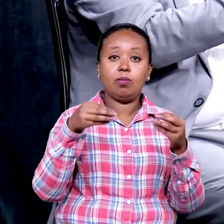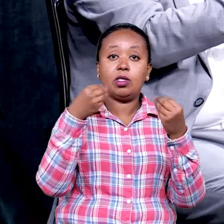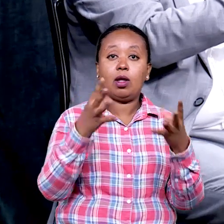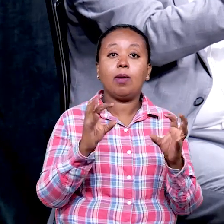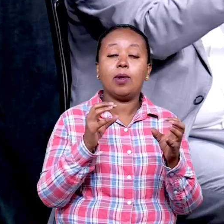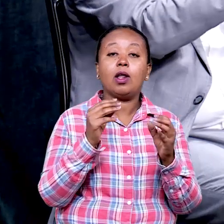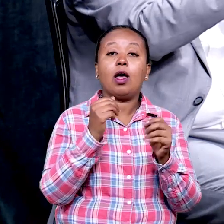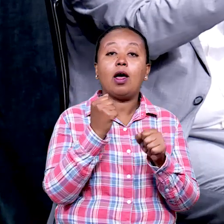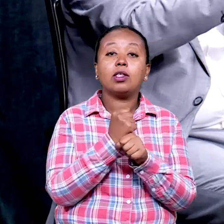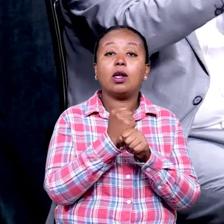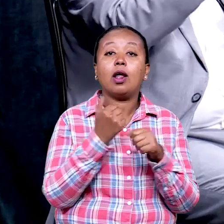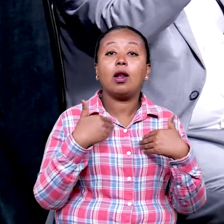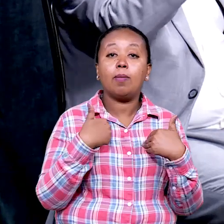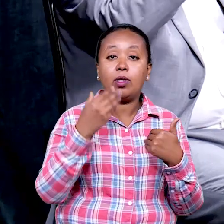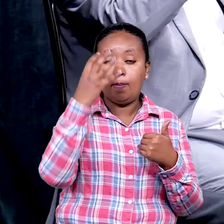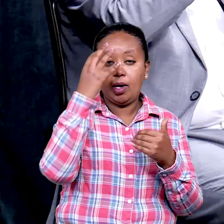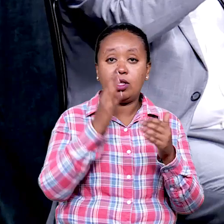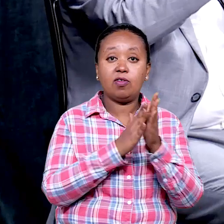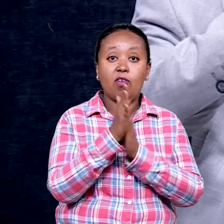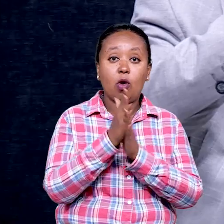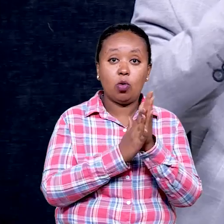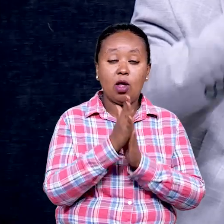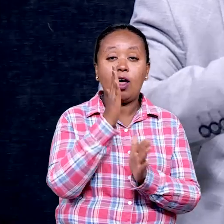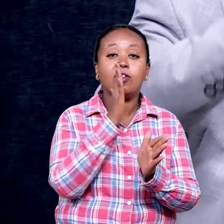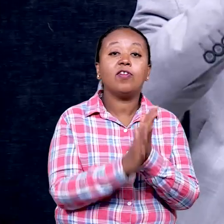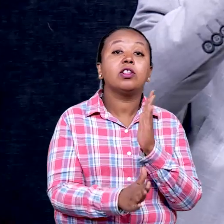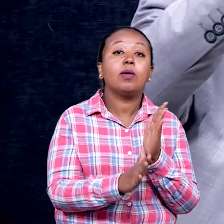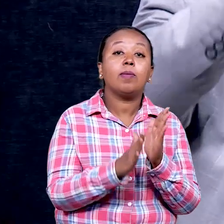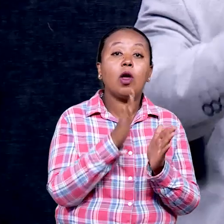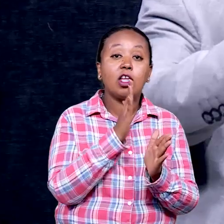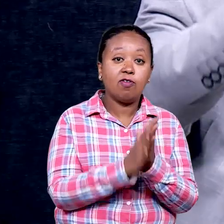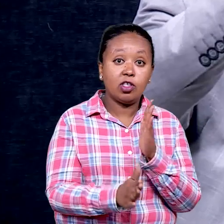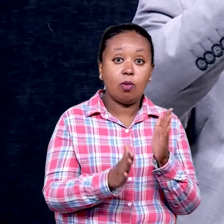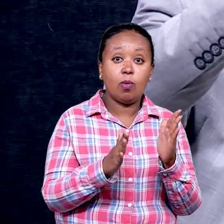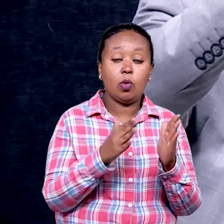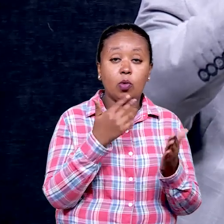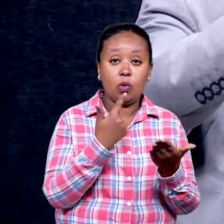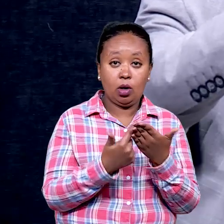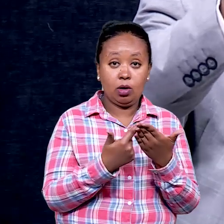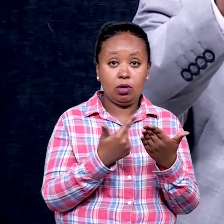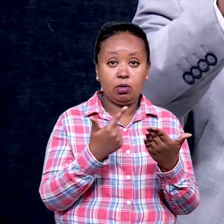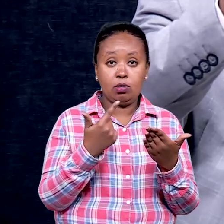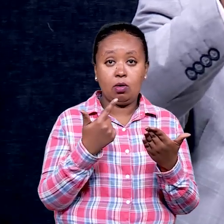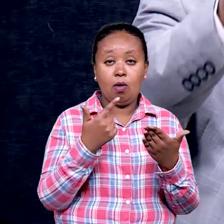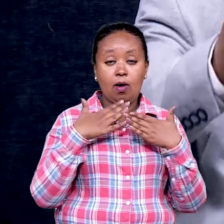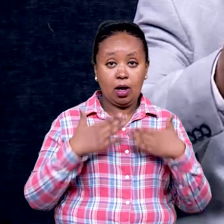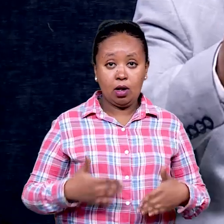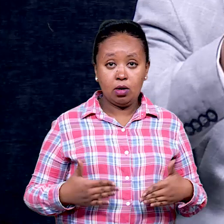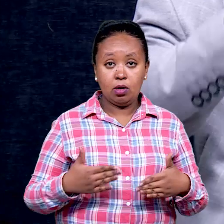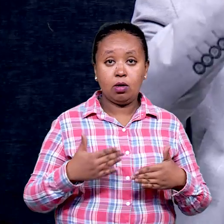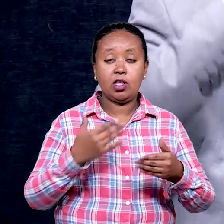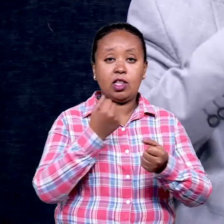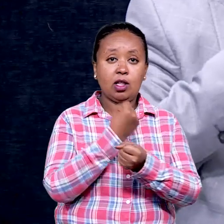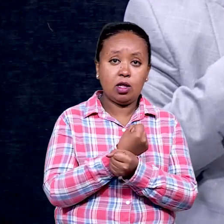ያለበት ነው። የመንግስት ኢንተረስት ያስፈጻሚው ማለት ነው። አስፈጻሚው ይሄንን አካል